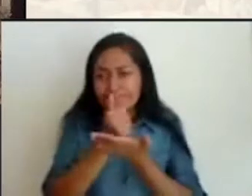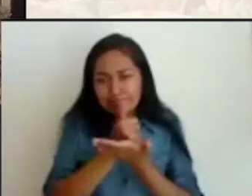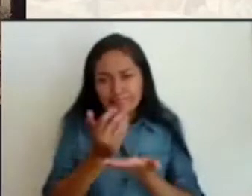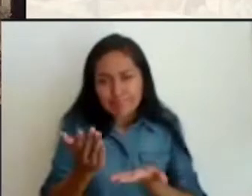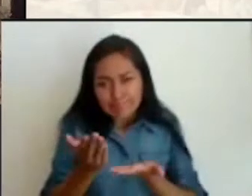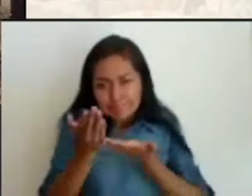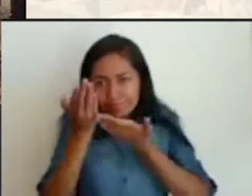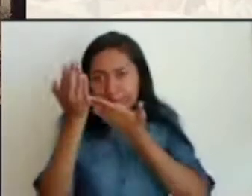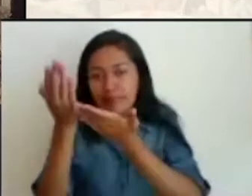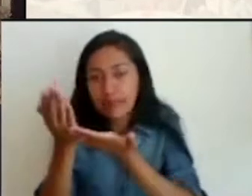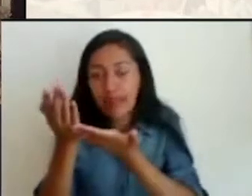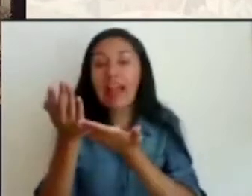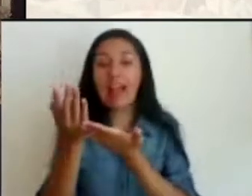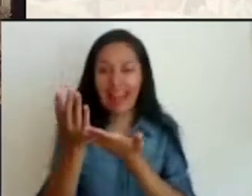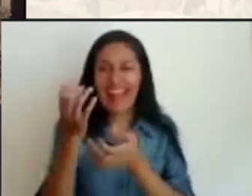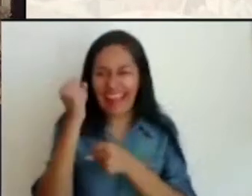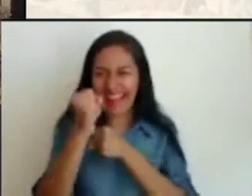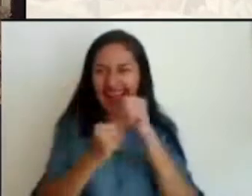de